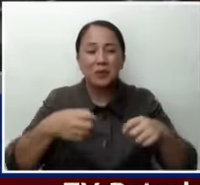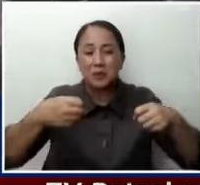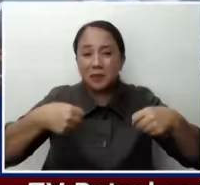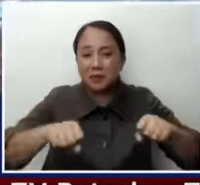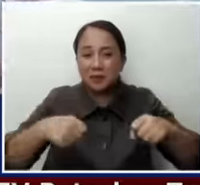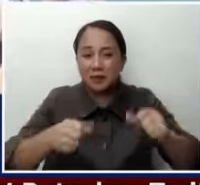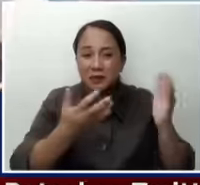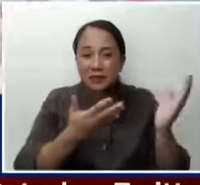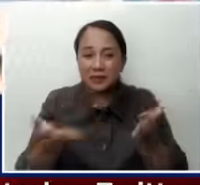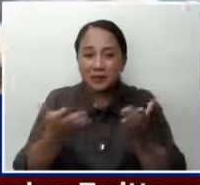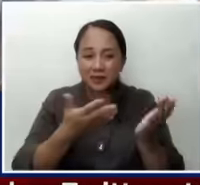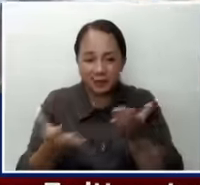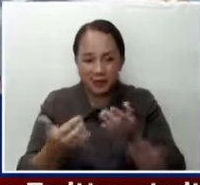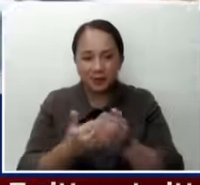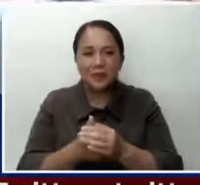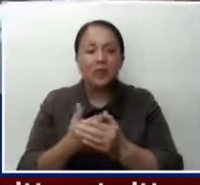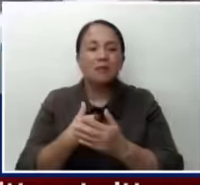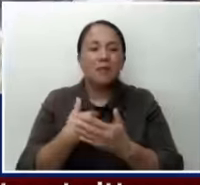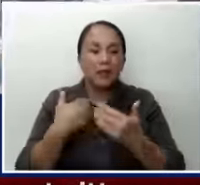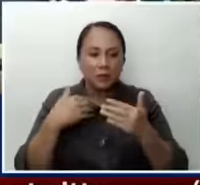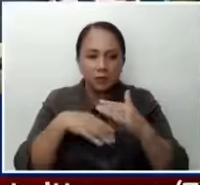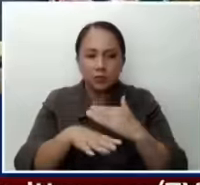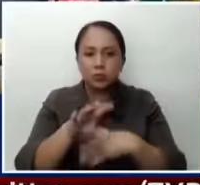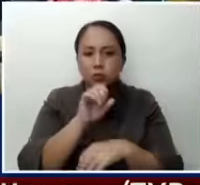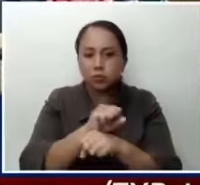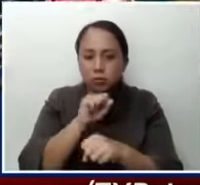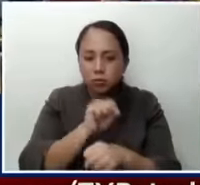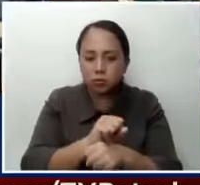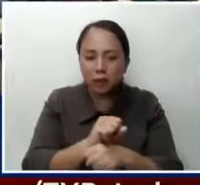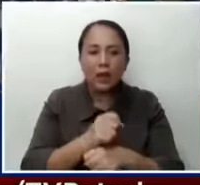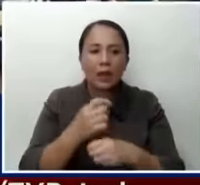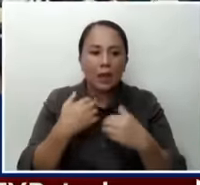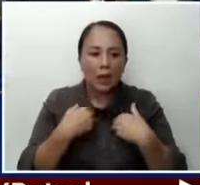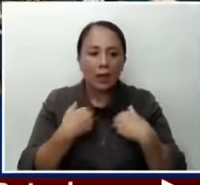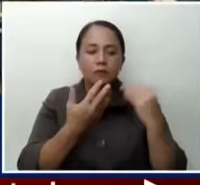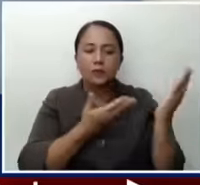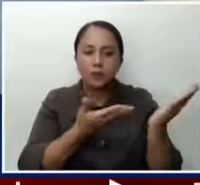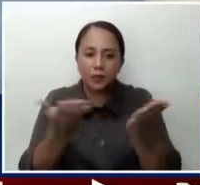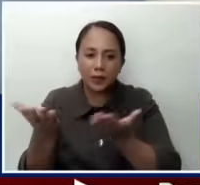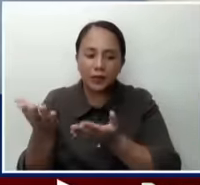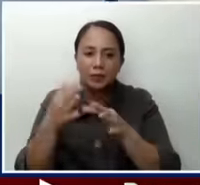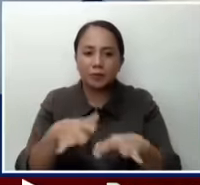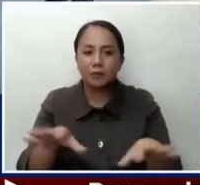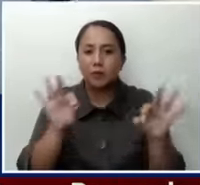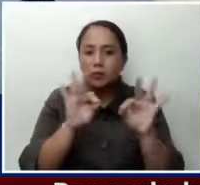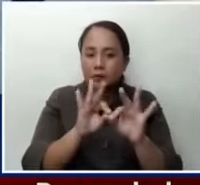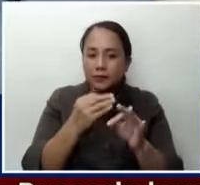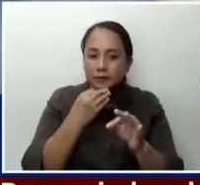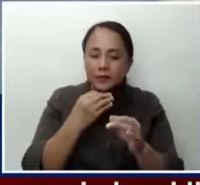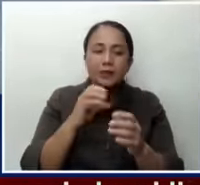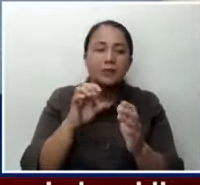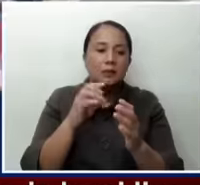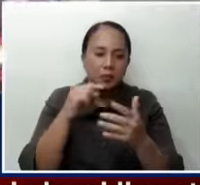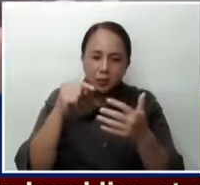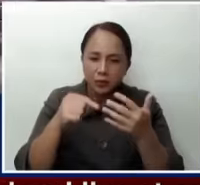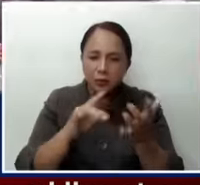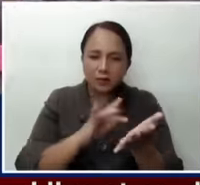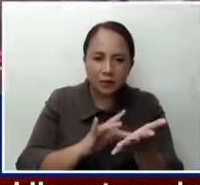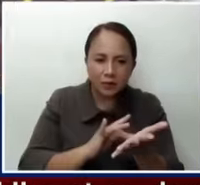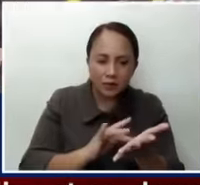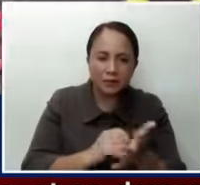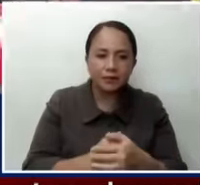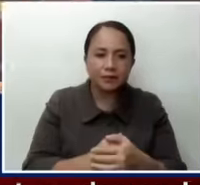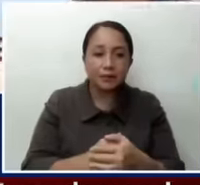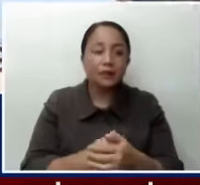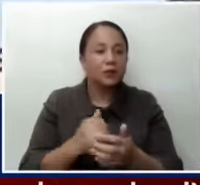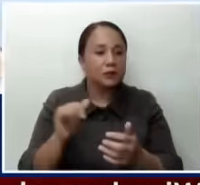delivery apps para makapasok pa rin sa trabaho at para makapagpadala ng essential goods tulad ng pagkain at gamot. Malaki rin